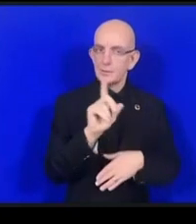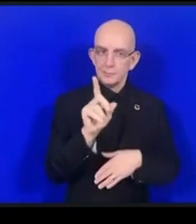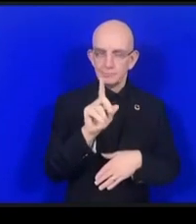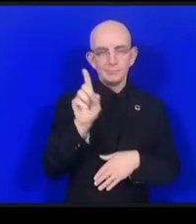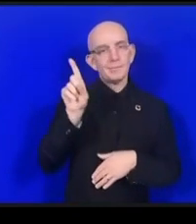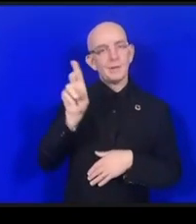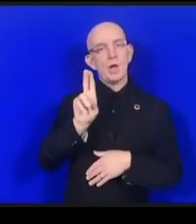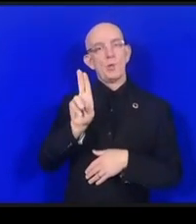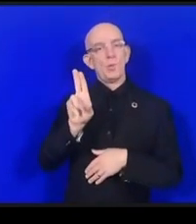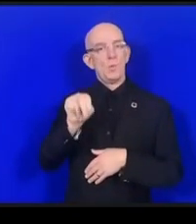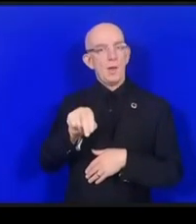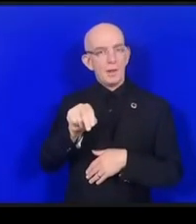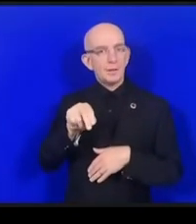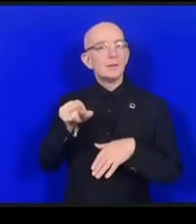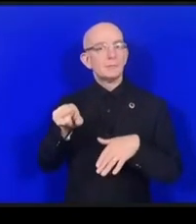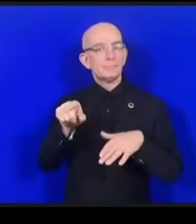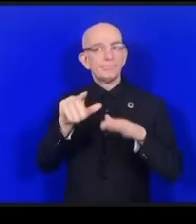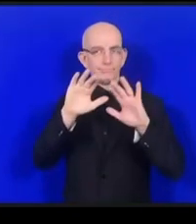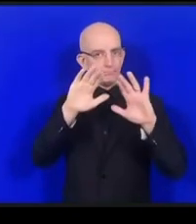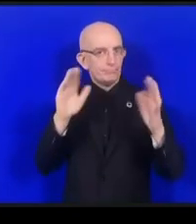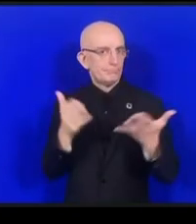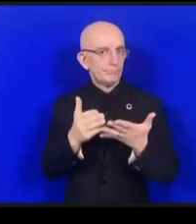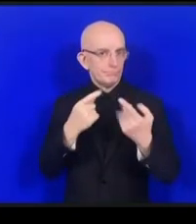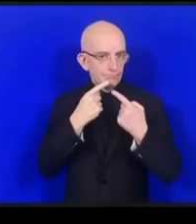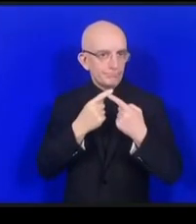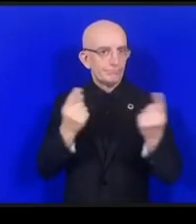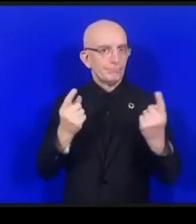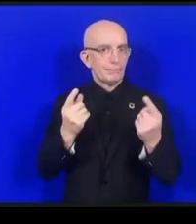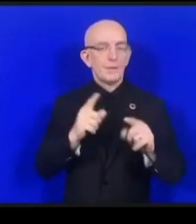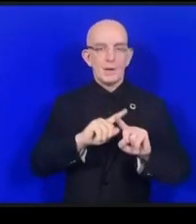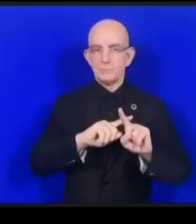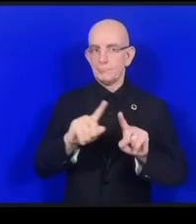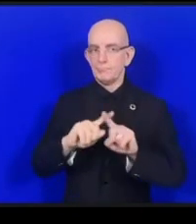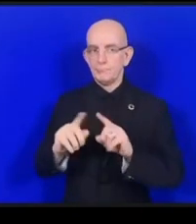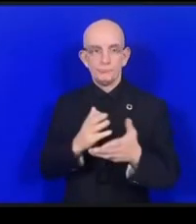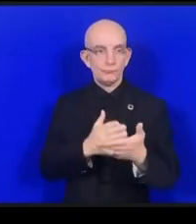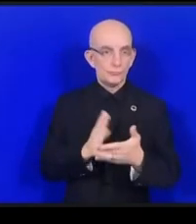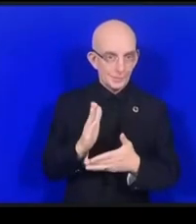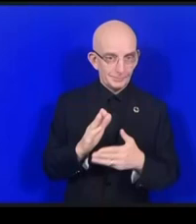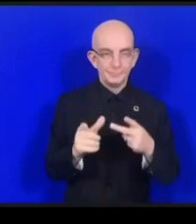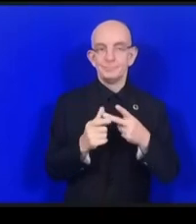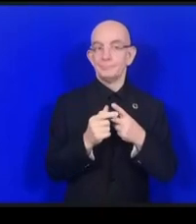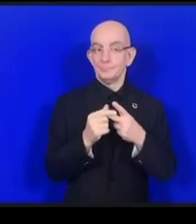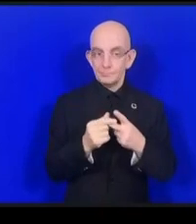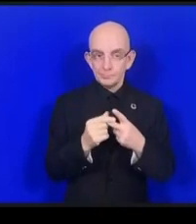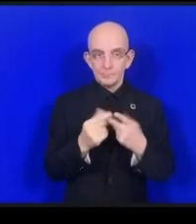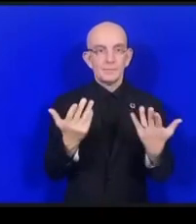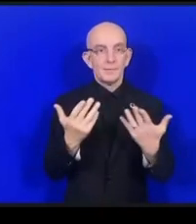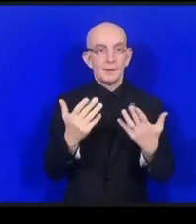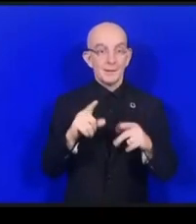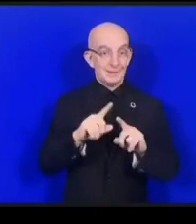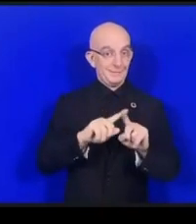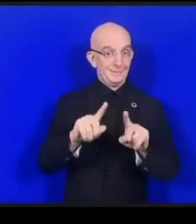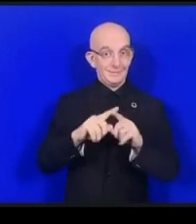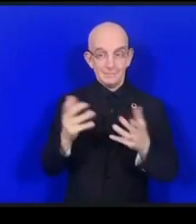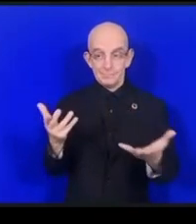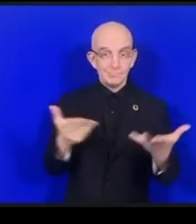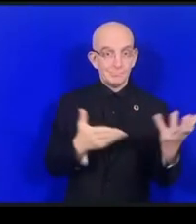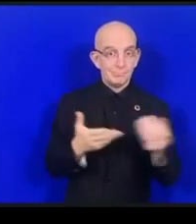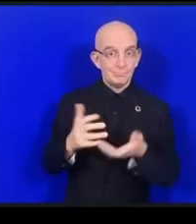коалиции работают над достижением цур и ускорением процесса осуществления это собственно и